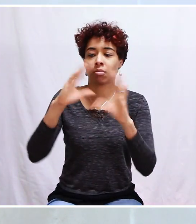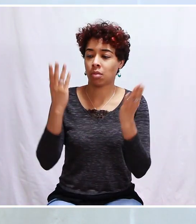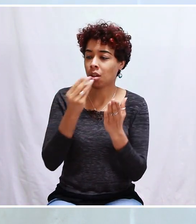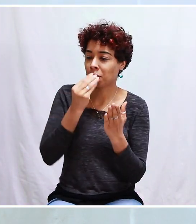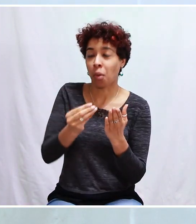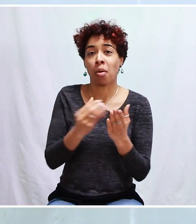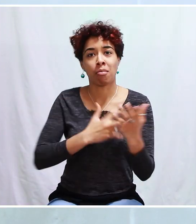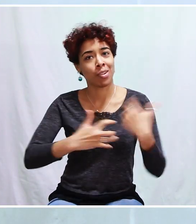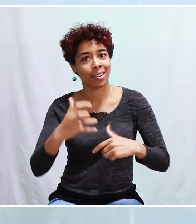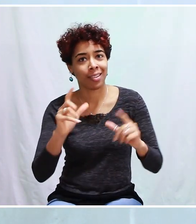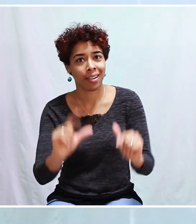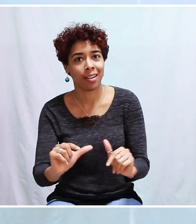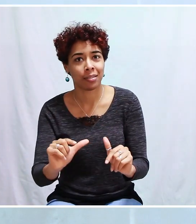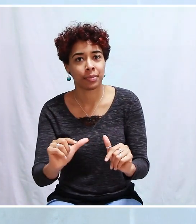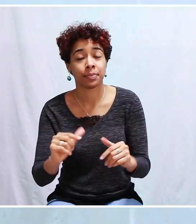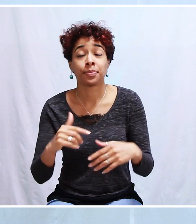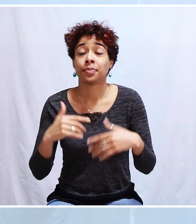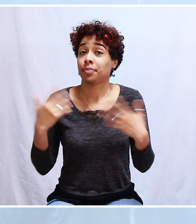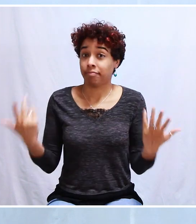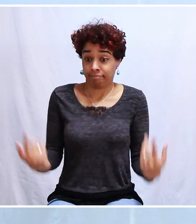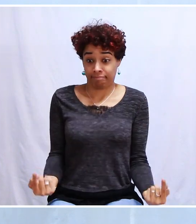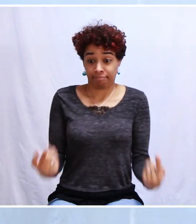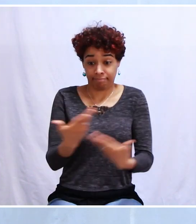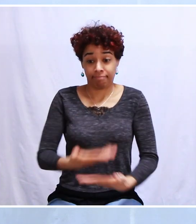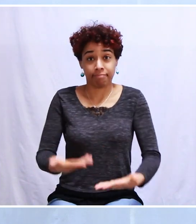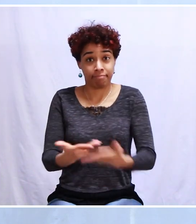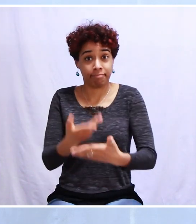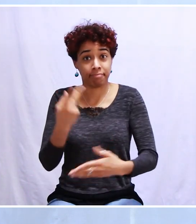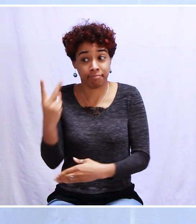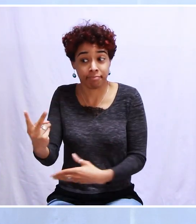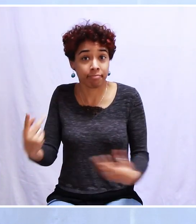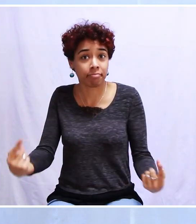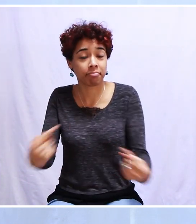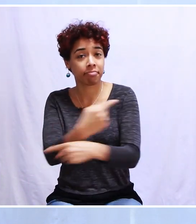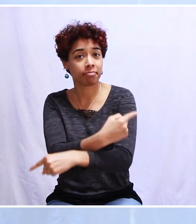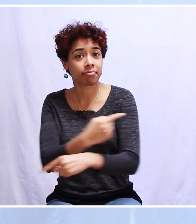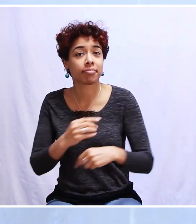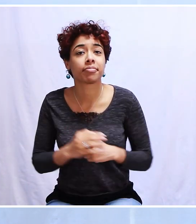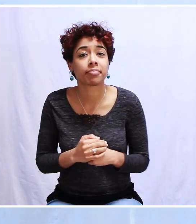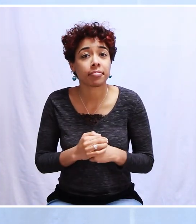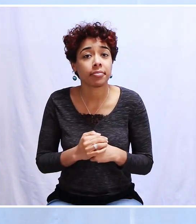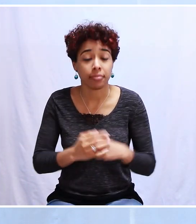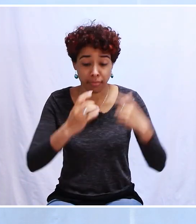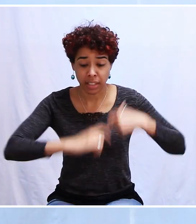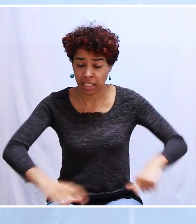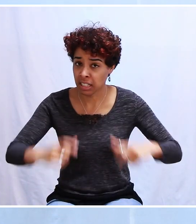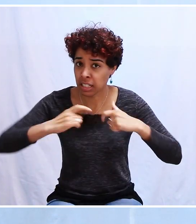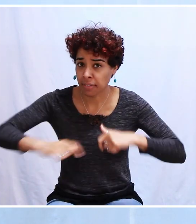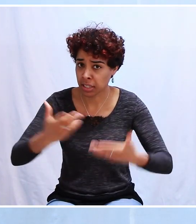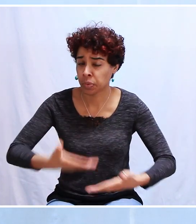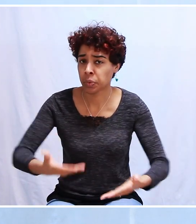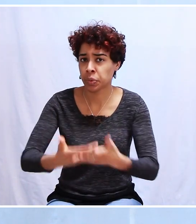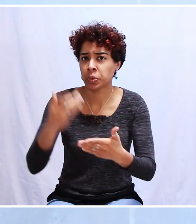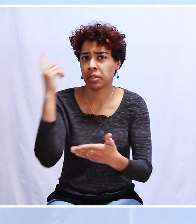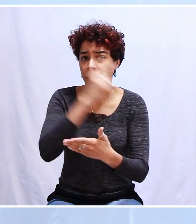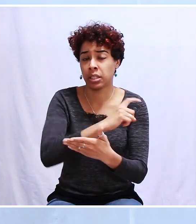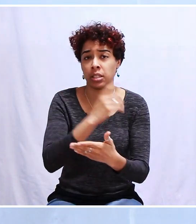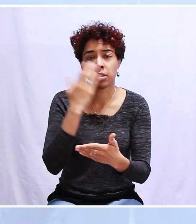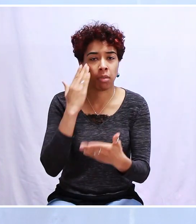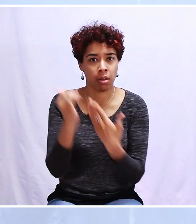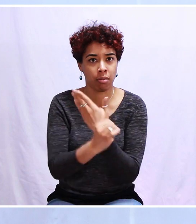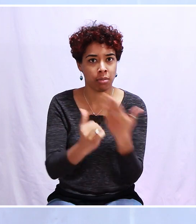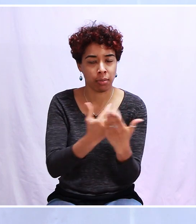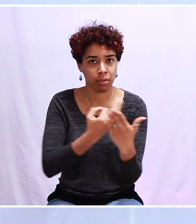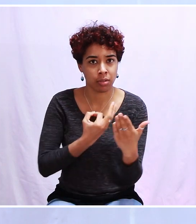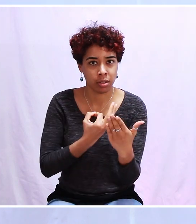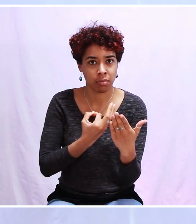maintenant. En fait, là, c'est le contraire. Joseph, il est dans un moment très difficile de sa vie, mais la Bible nous dit que la